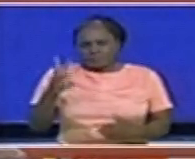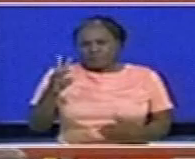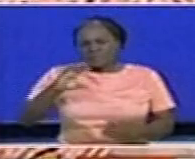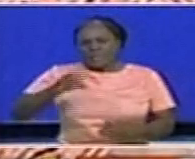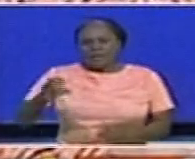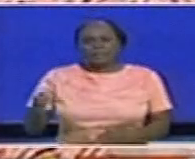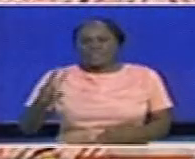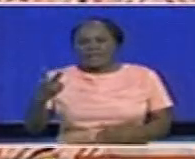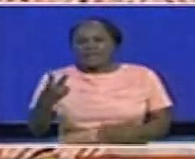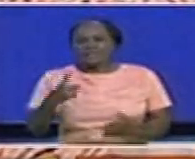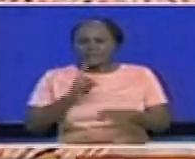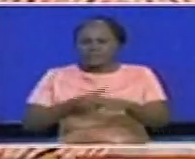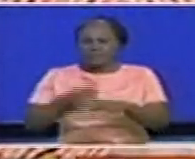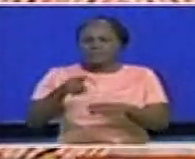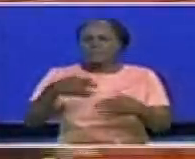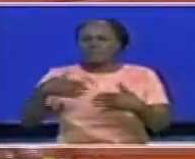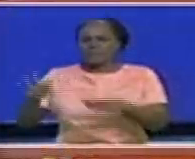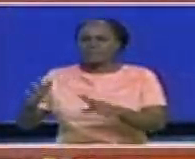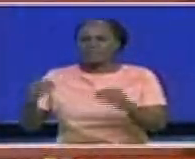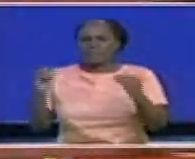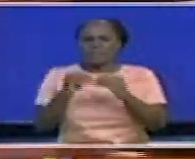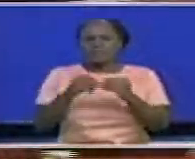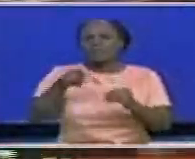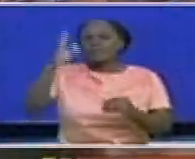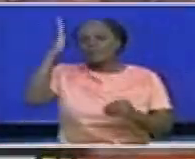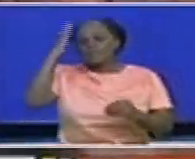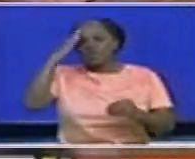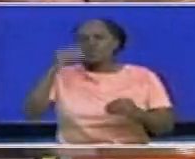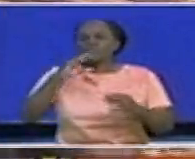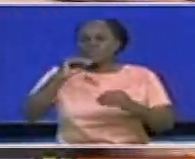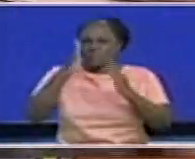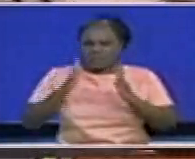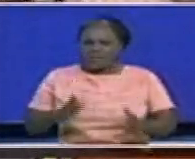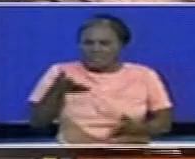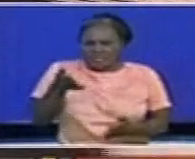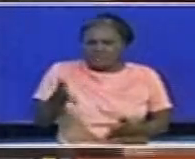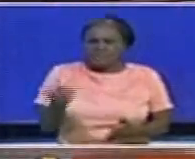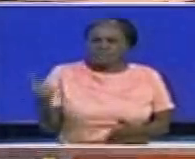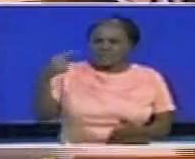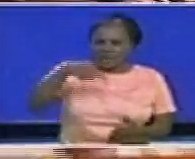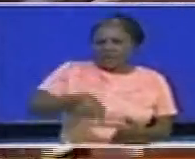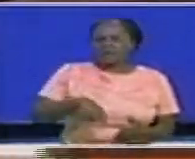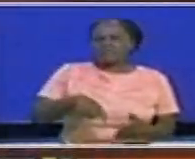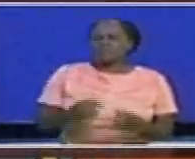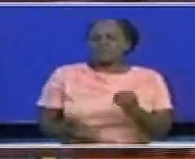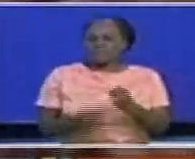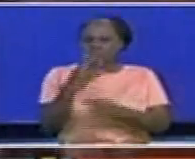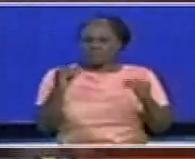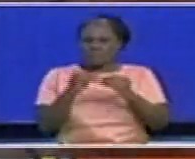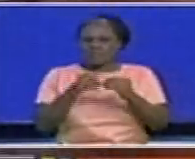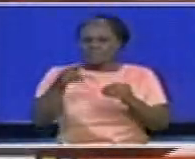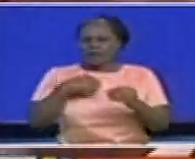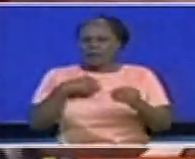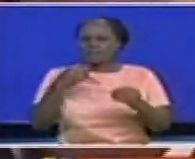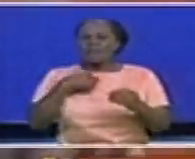period. Serem aliondoka kwenye mkutano huo haraka bila kujua kwamba maspika wa mabunge ya kaunti waliokuwa wakija kufuatilia matokeo ya mkutano huo wangekuwa na